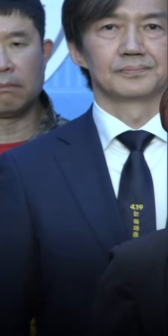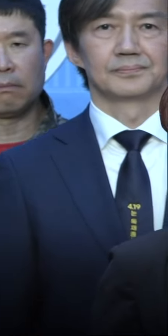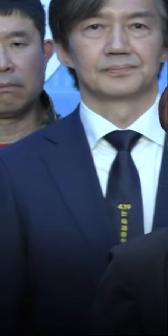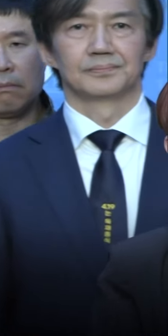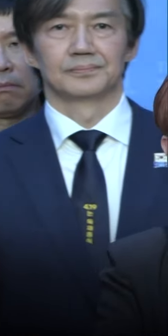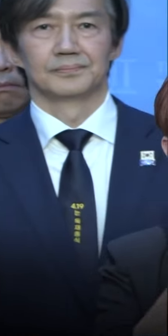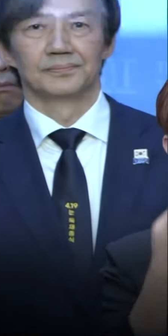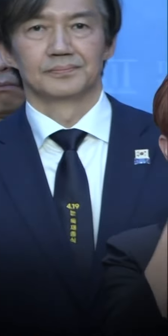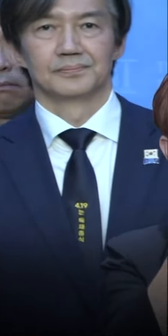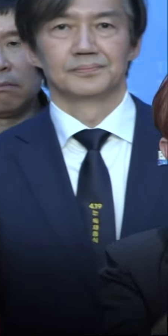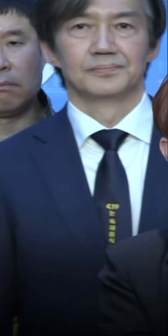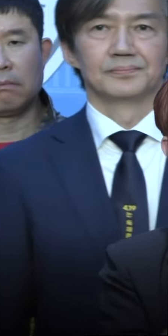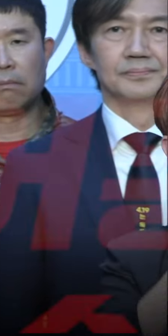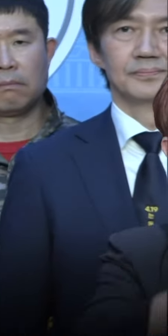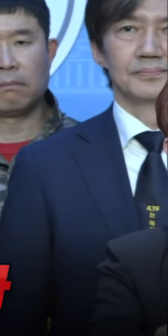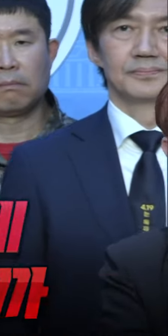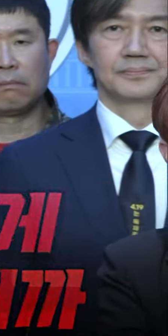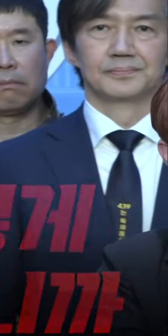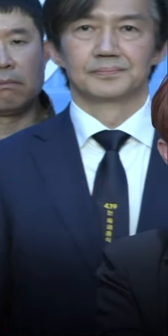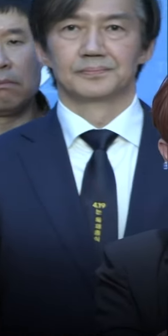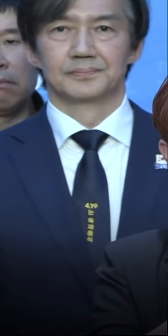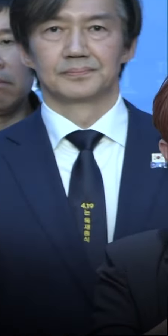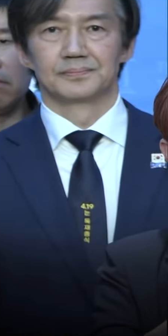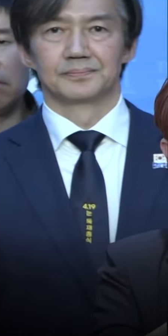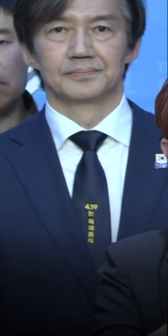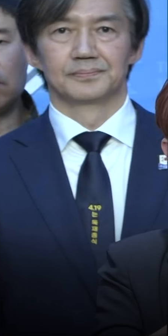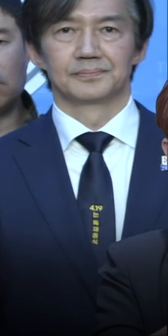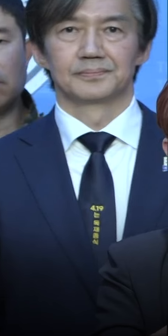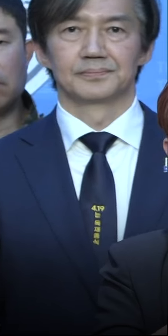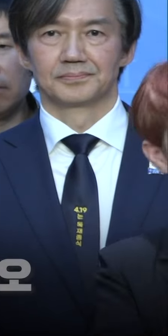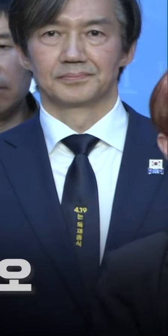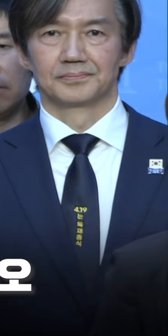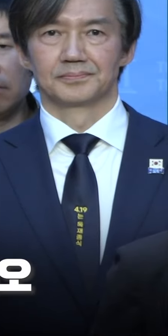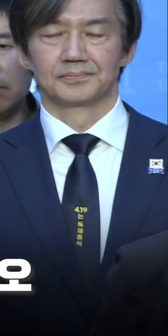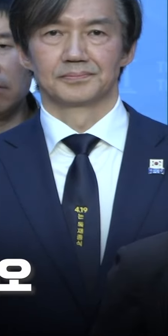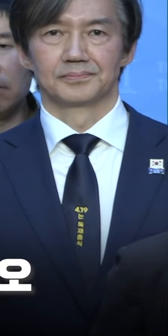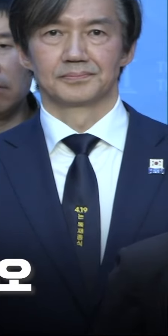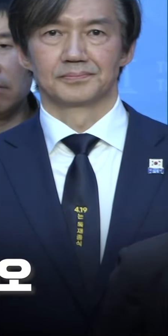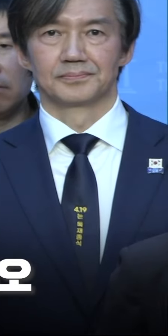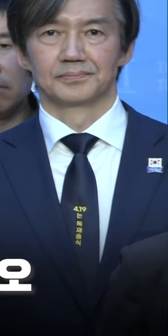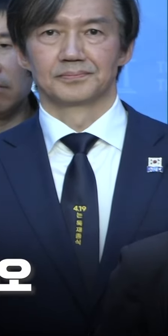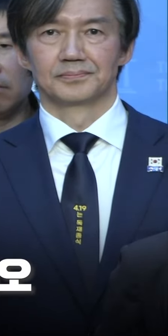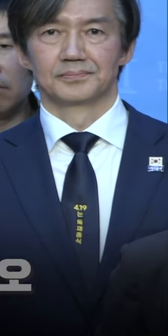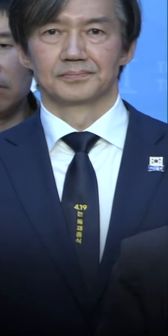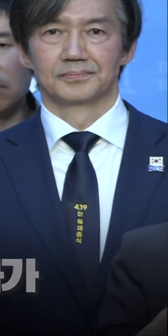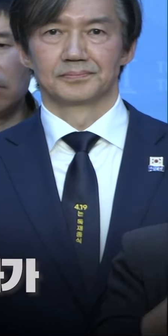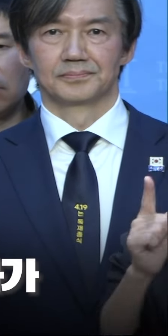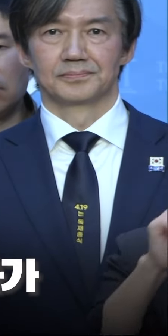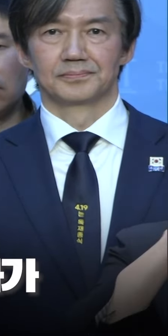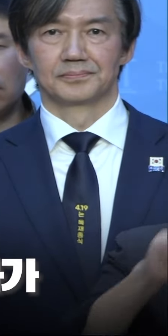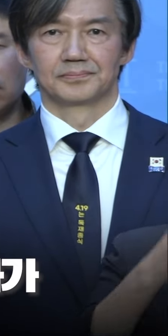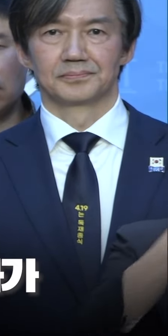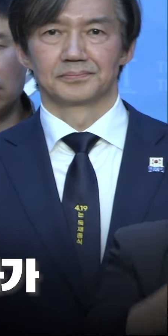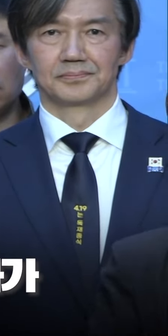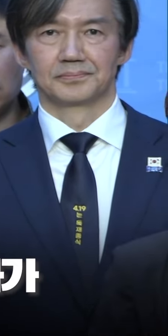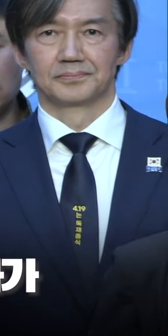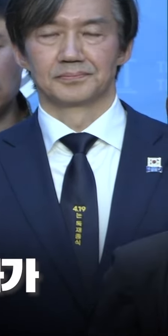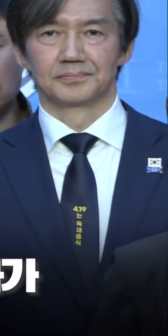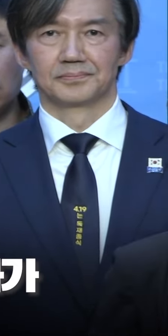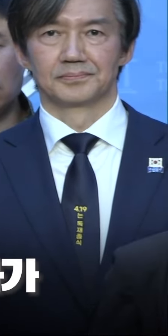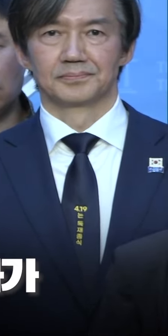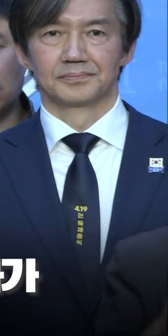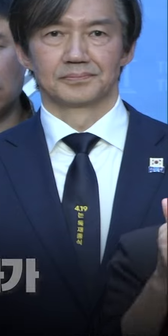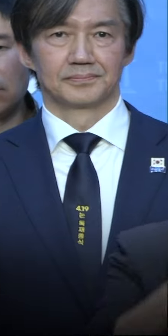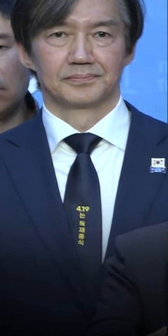아니라 범사 윤석열이라는이 사건을 어떻게 바라보시고 취소를 결정해 주십시오 지금 상황에서이